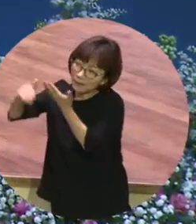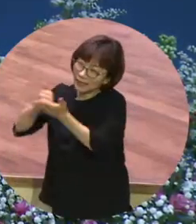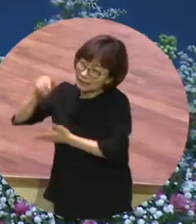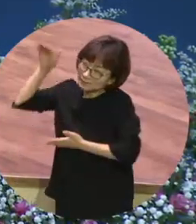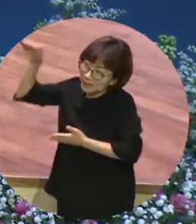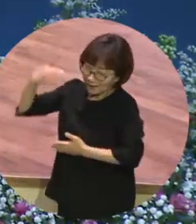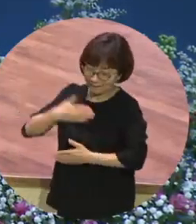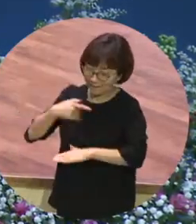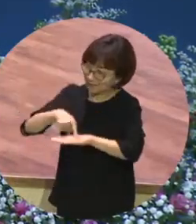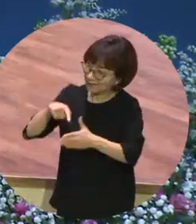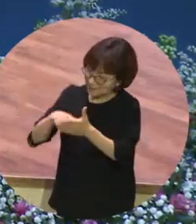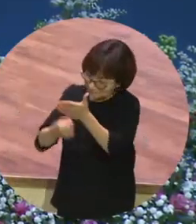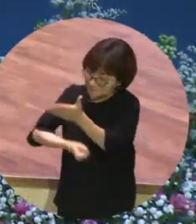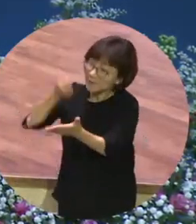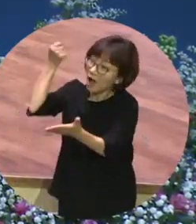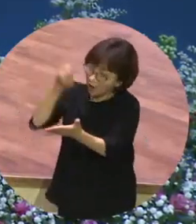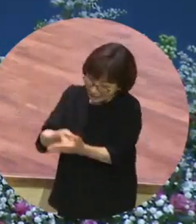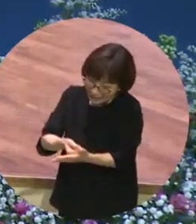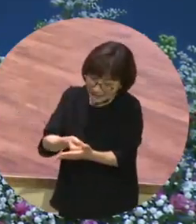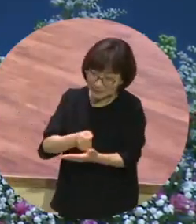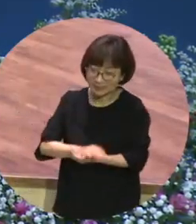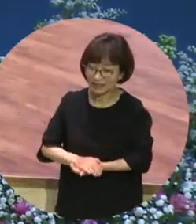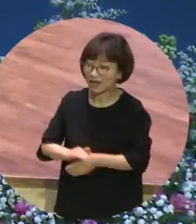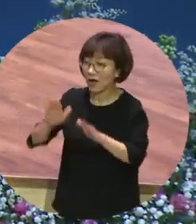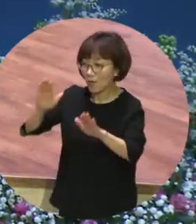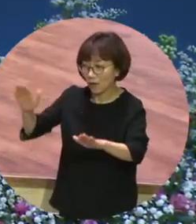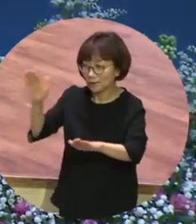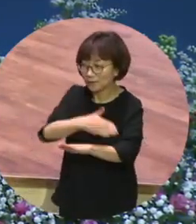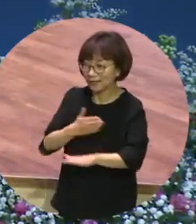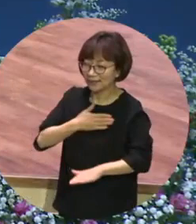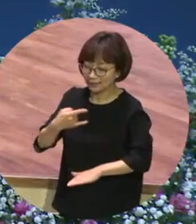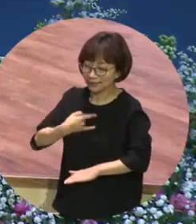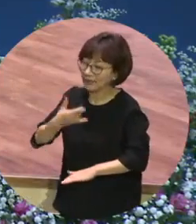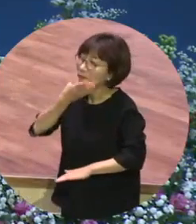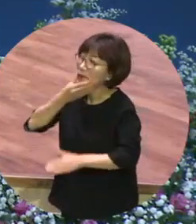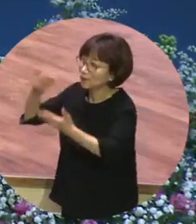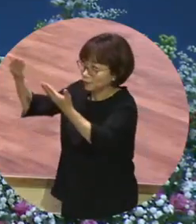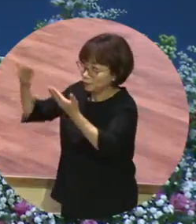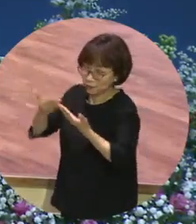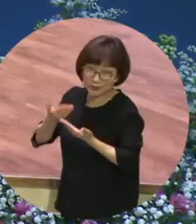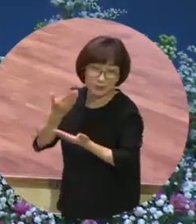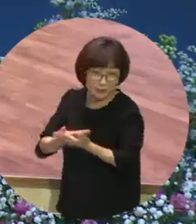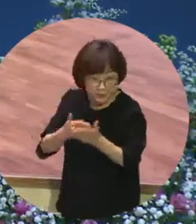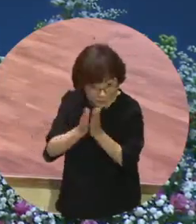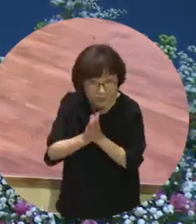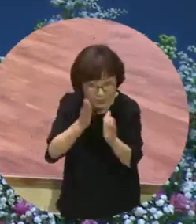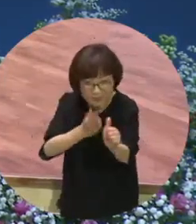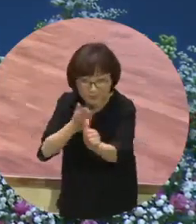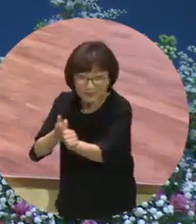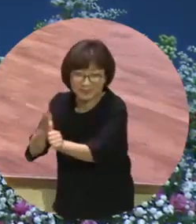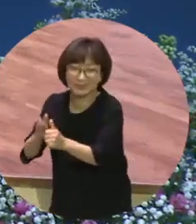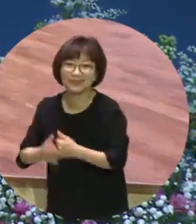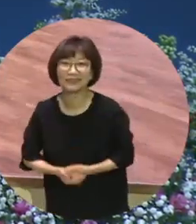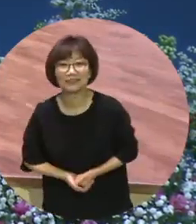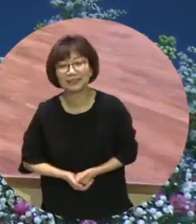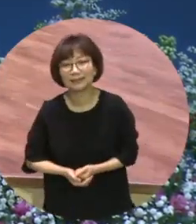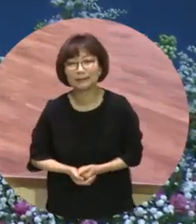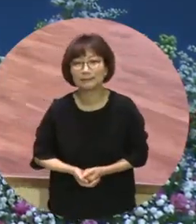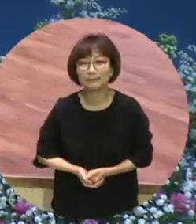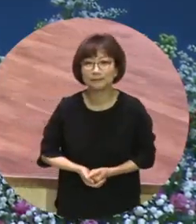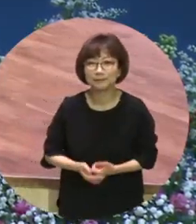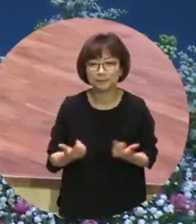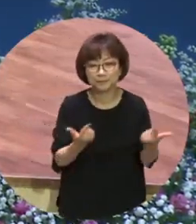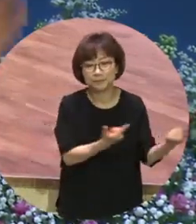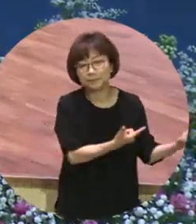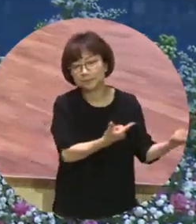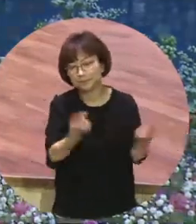정했습니다. 오늘부터 나에게 복을 내려 주옵소서. 다 같이 말씀 붙잡고 우리 기도하겠습니다. 다 같이 주여